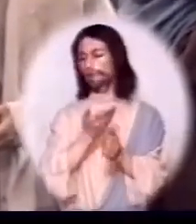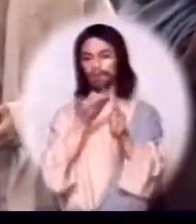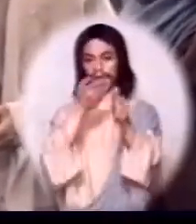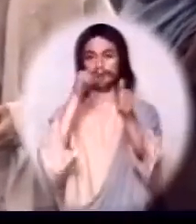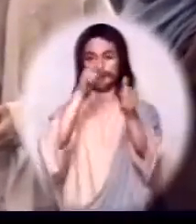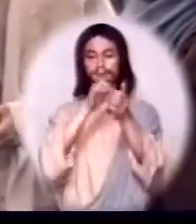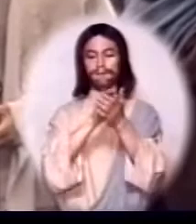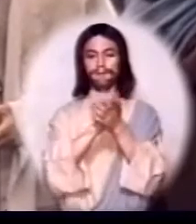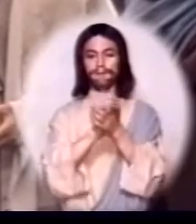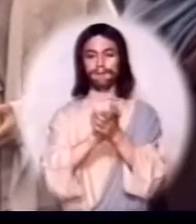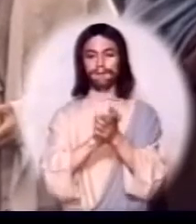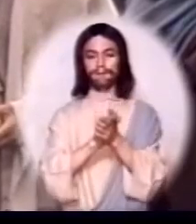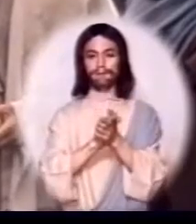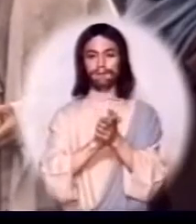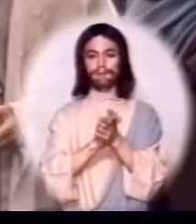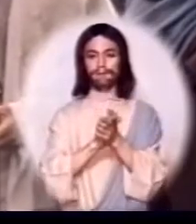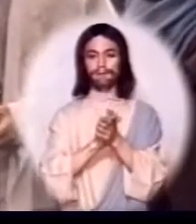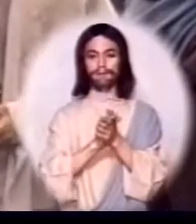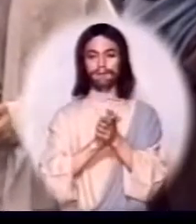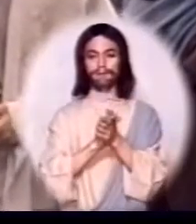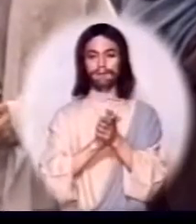왼뺨도 돌려대라.